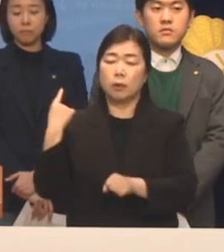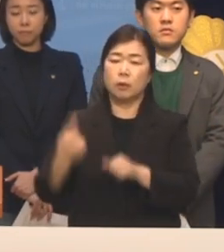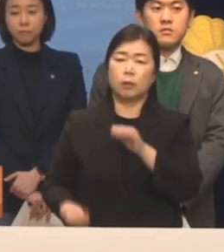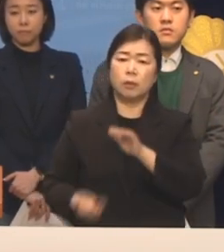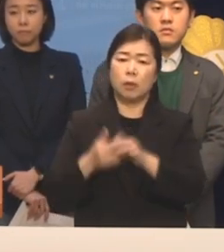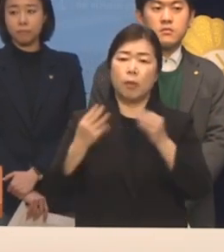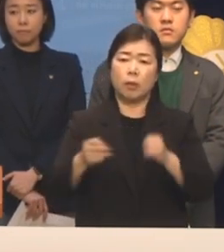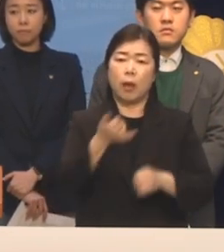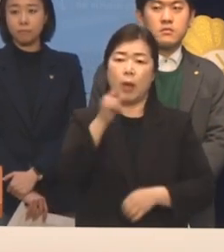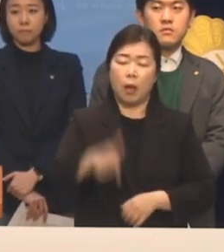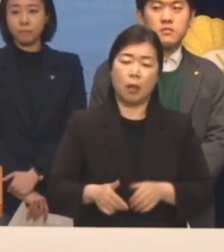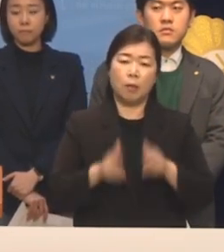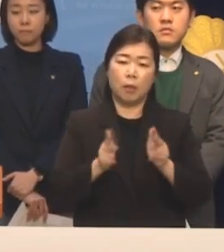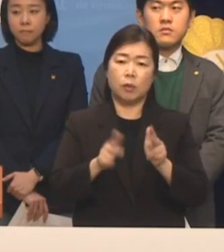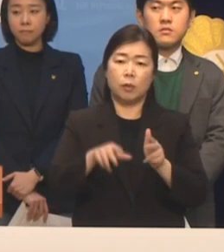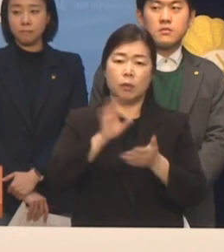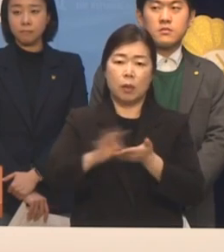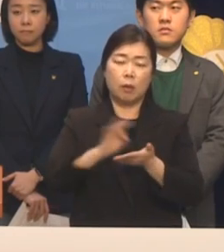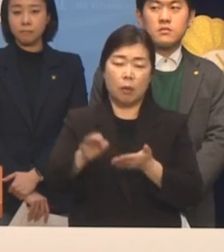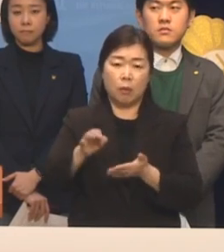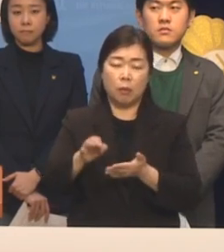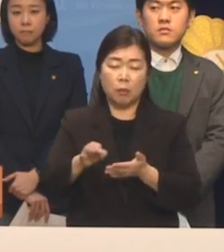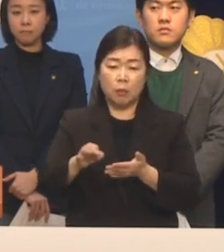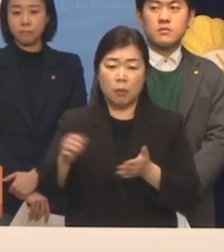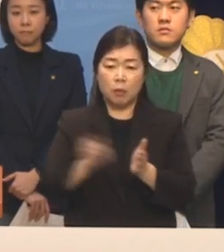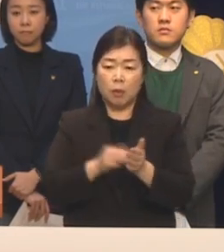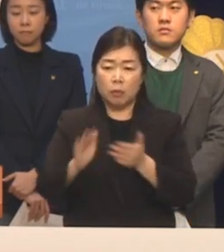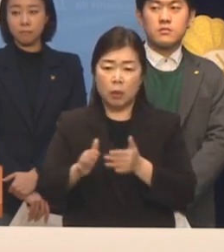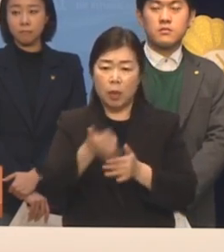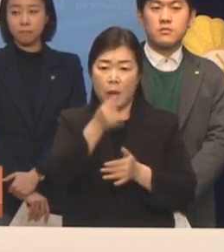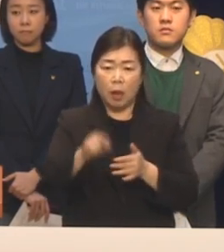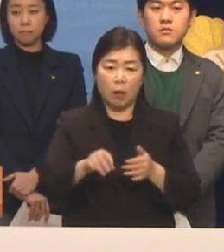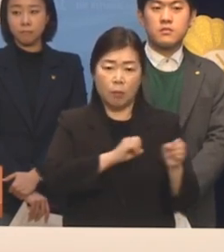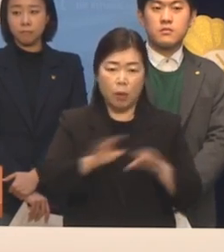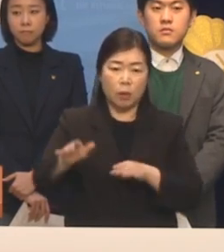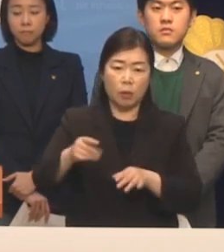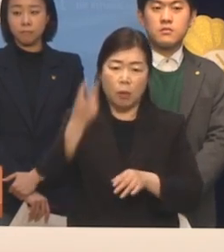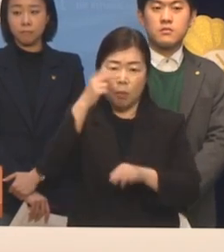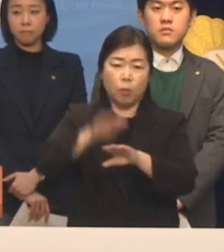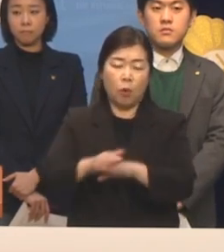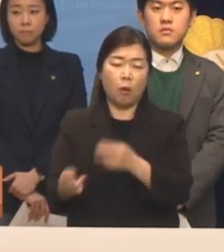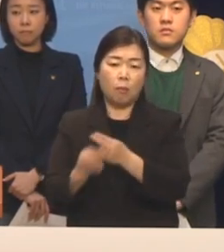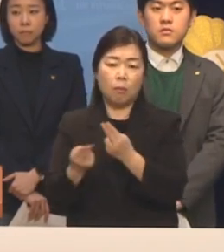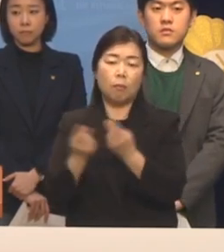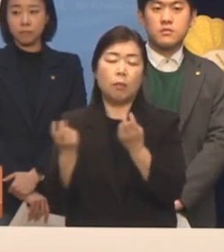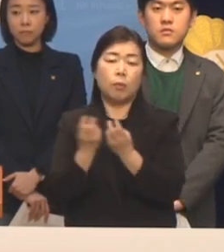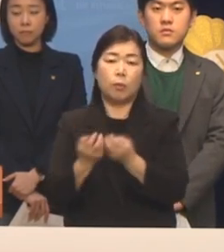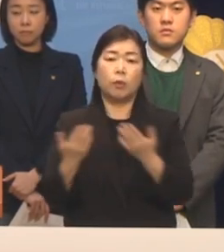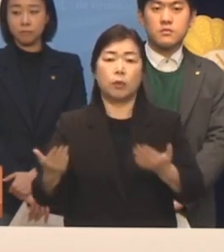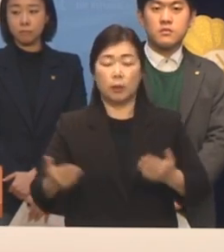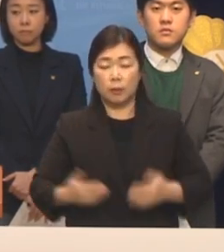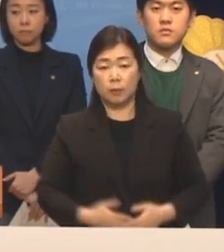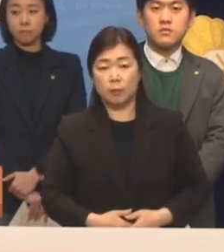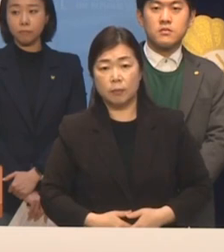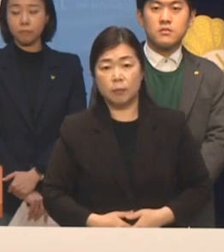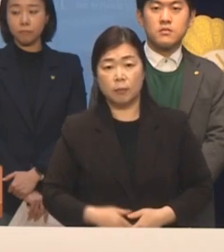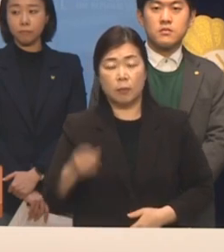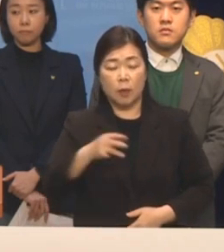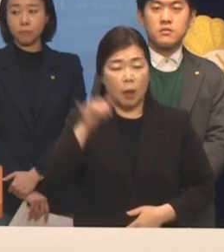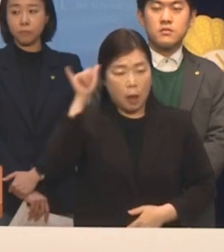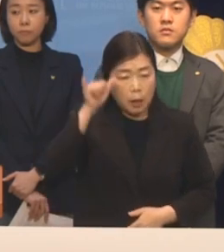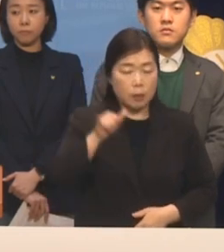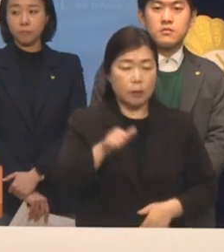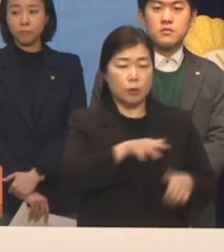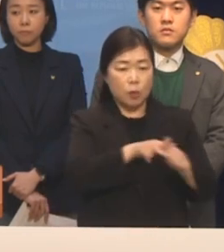보인 핵 발전소의 사용 후 핵 연료는 어떻게 보관할 것인지, 급속히 발전하는 AI 인공지능 기술에 대비한